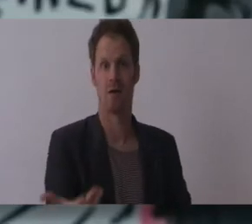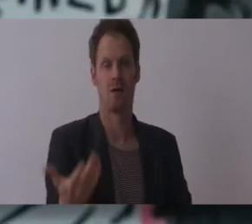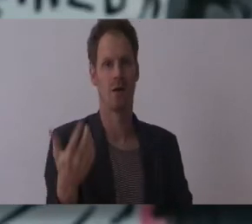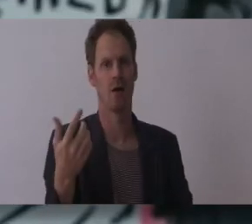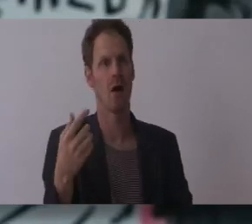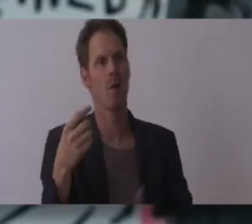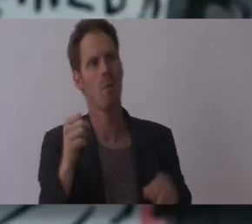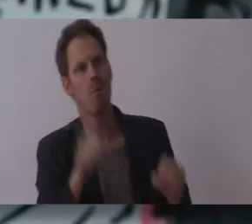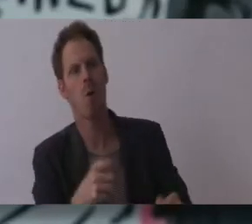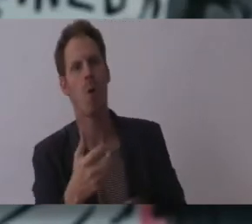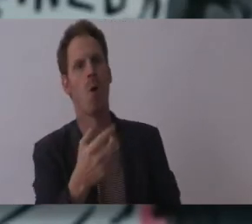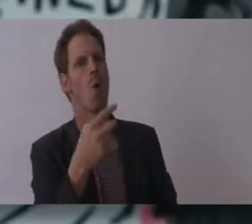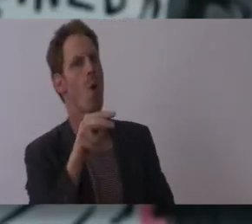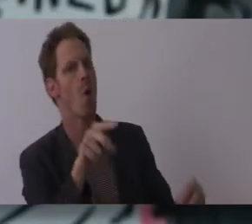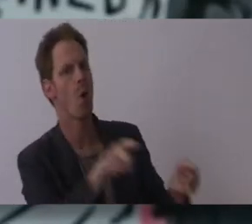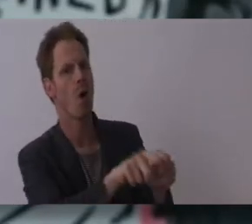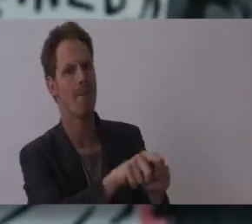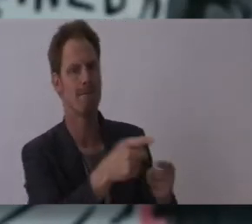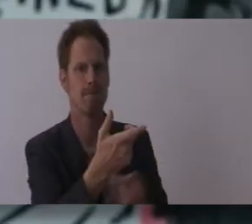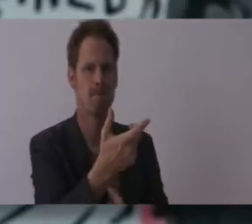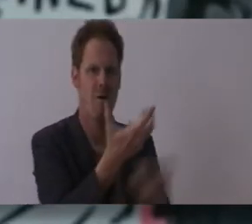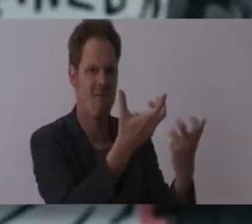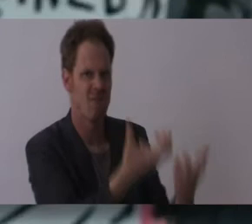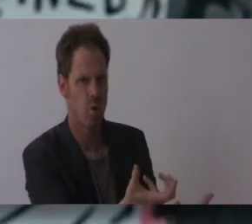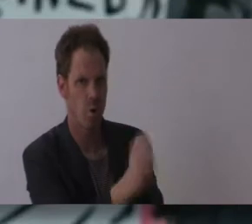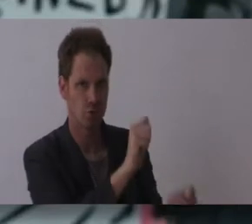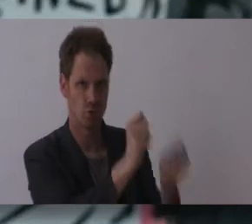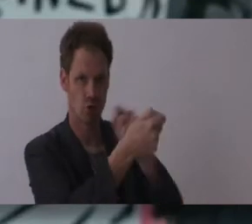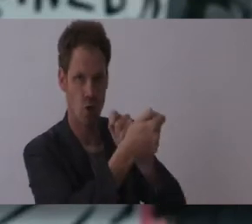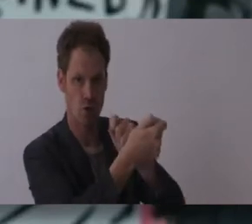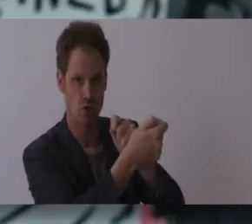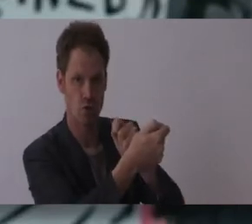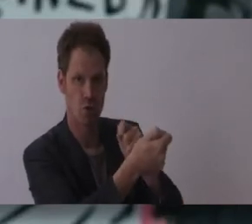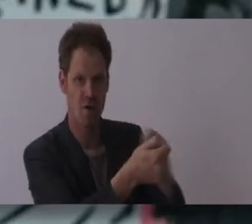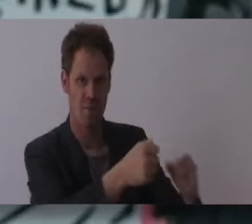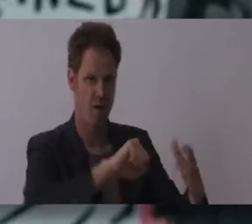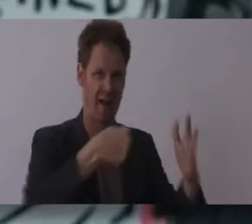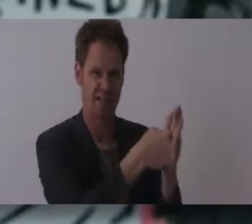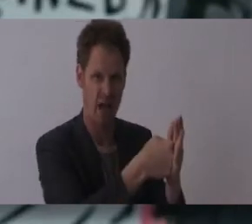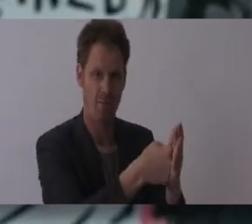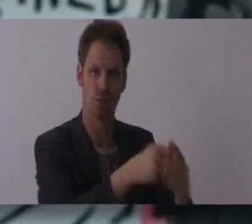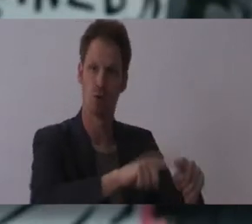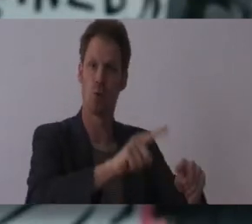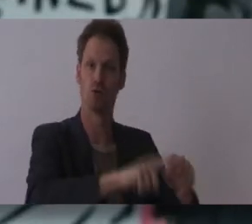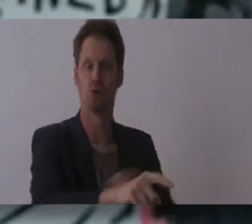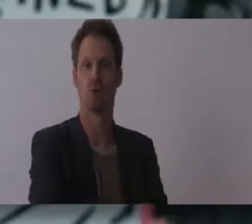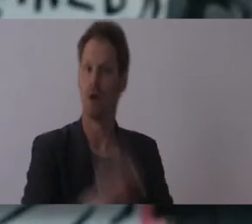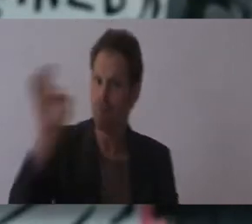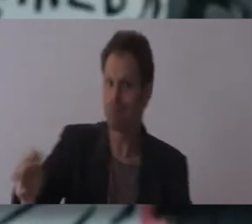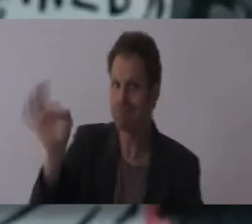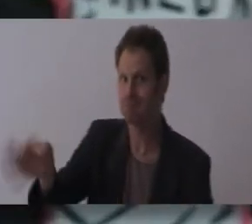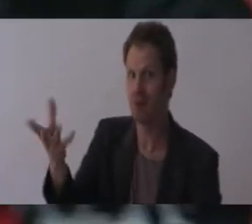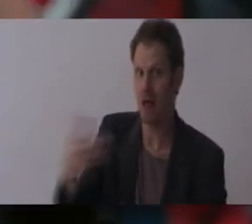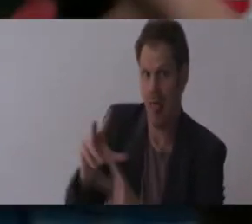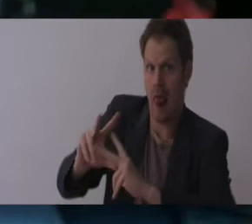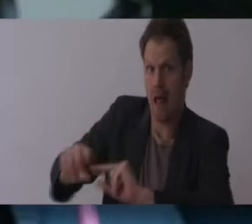est-ce que donc on peut le voir comme une volonté d'un changement radical en fait des choses ? Absolument. Et